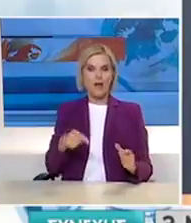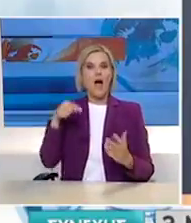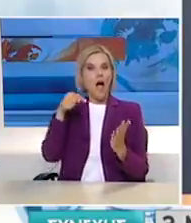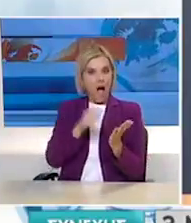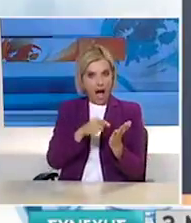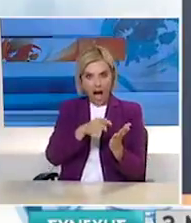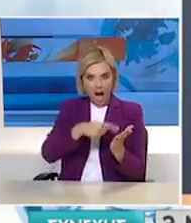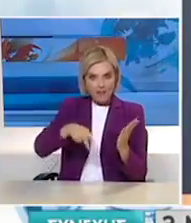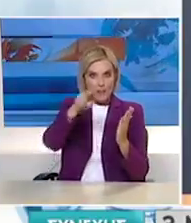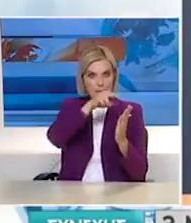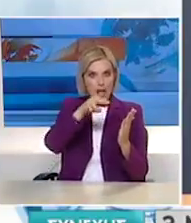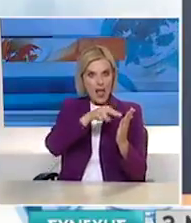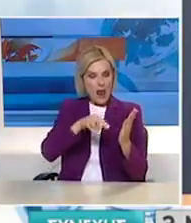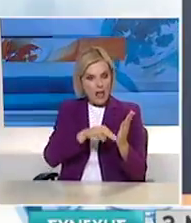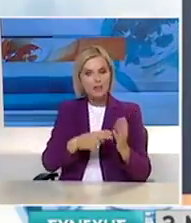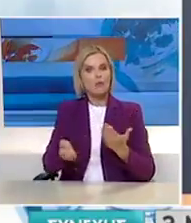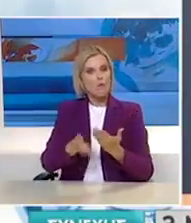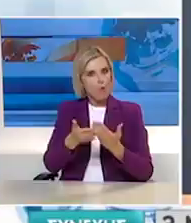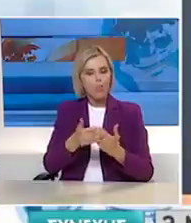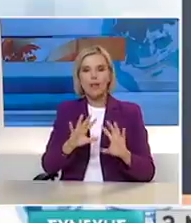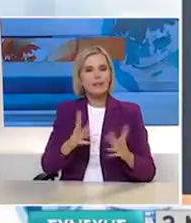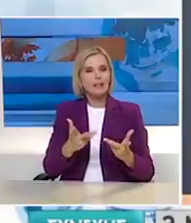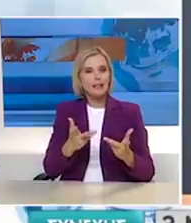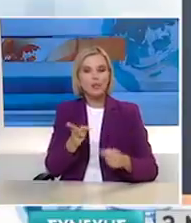βοηθήσει ουσιαστικά και την έρευνα για ένα κατάλληλο εμβόλιο.